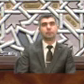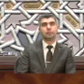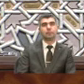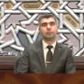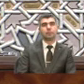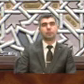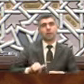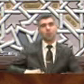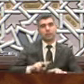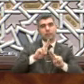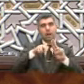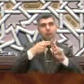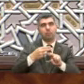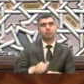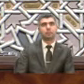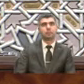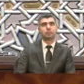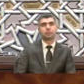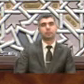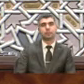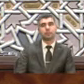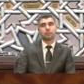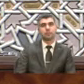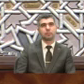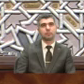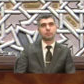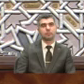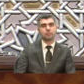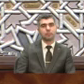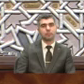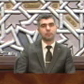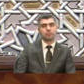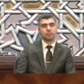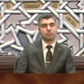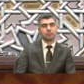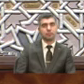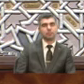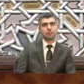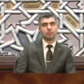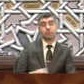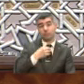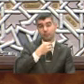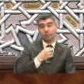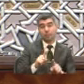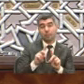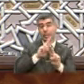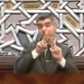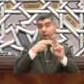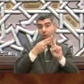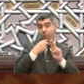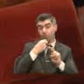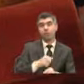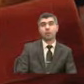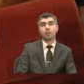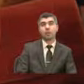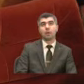كلمة لكم سيد الوزير المحترم فيما تبقى من الوقت. طبعا فيما يتعلق بالجواب سيد النائب هو هذاك